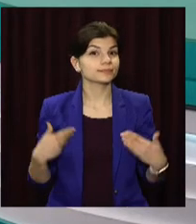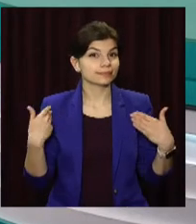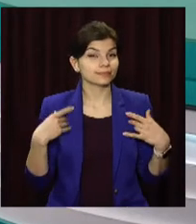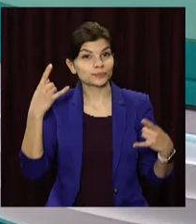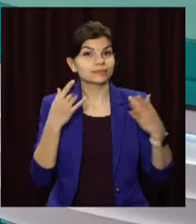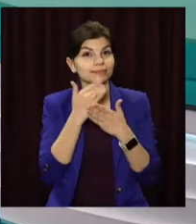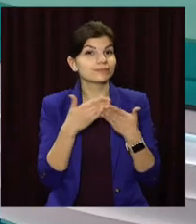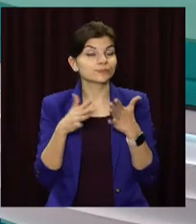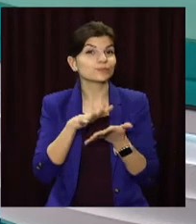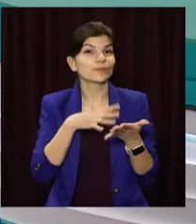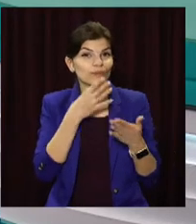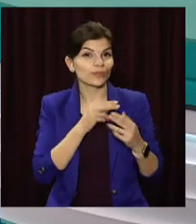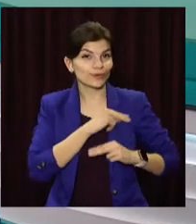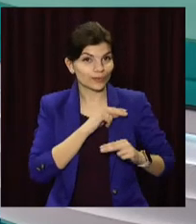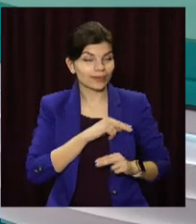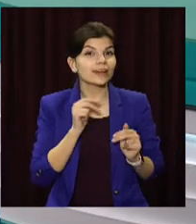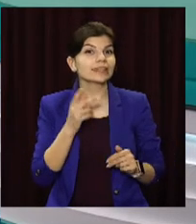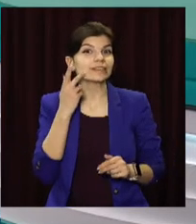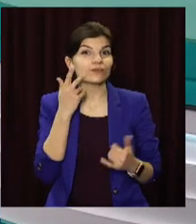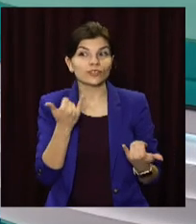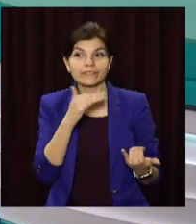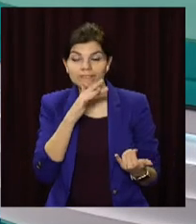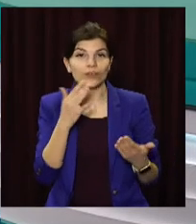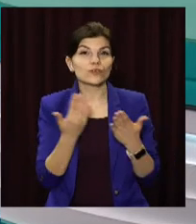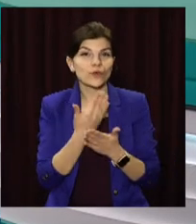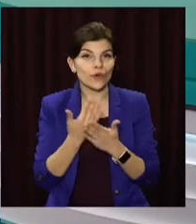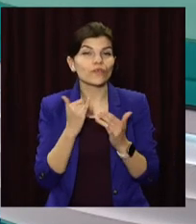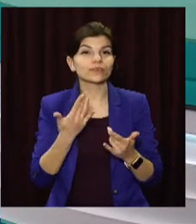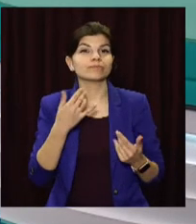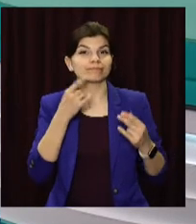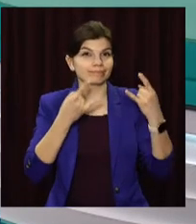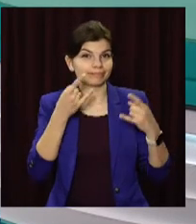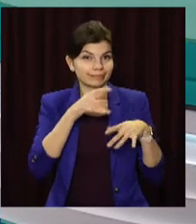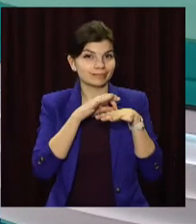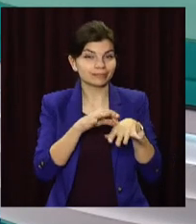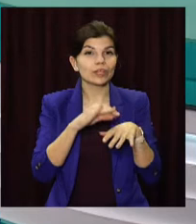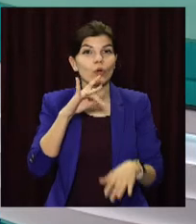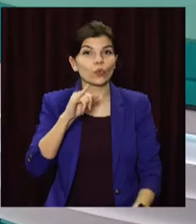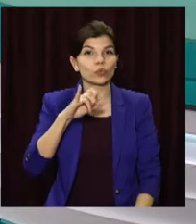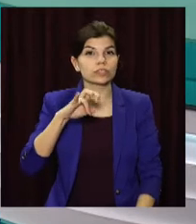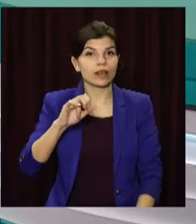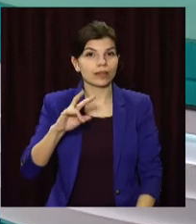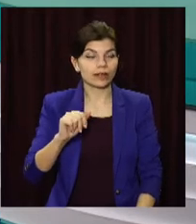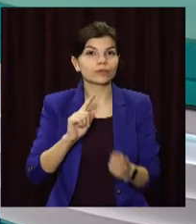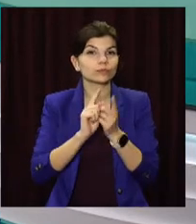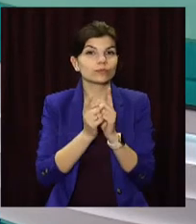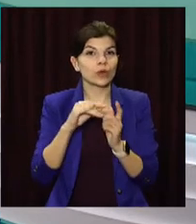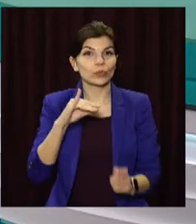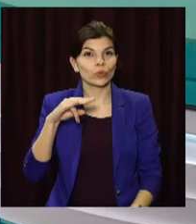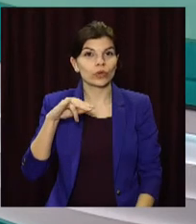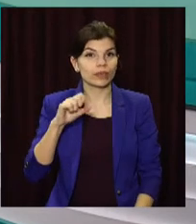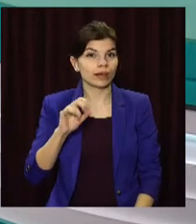Вітаю! Відкритий продовжує свою роботу. І, як завжди, у цій порі новини для вас працюють Руслана Козиряцька та сурдоперекладачка